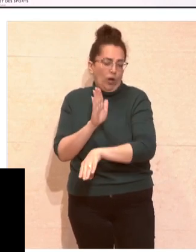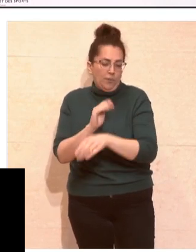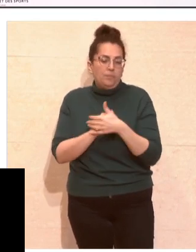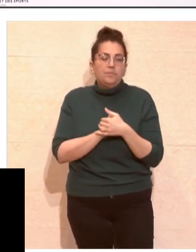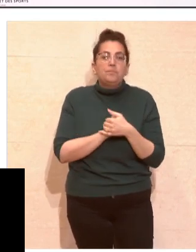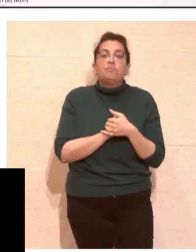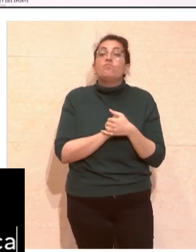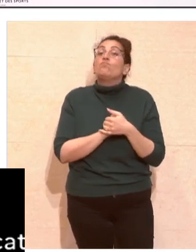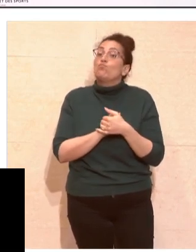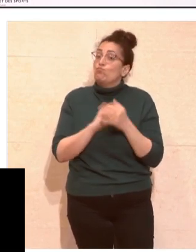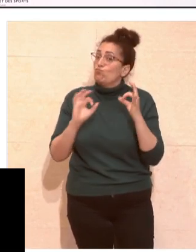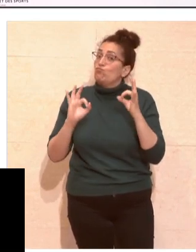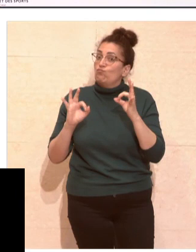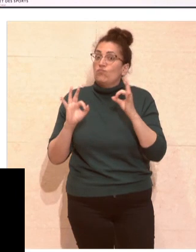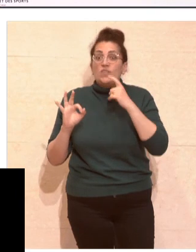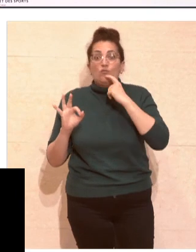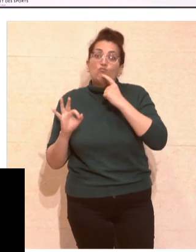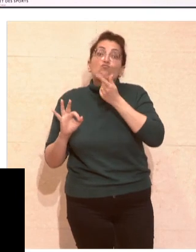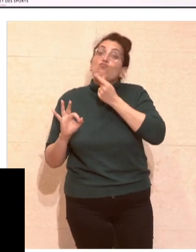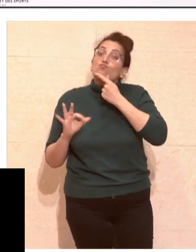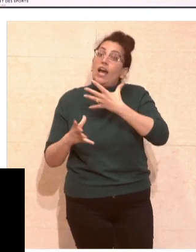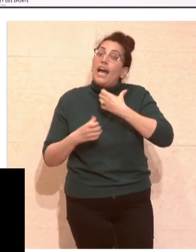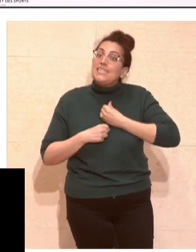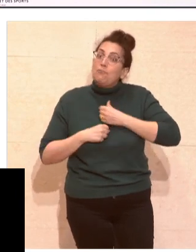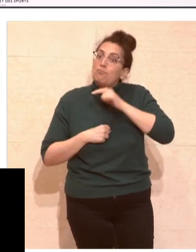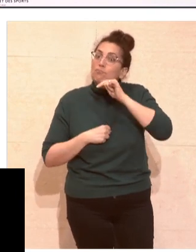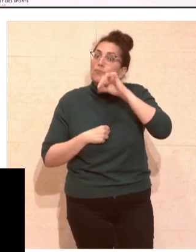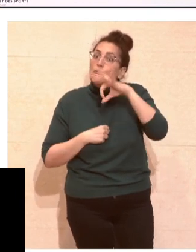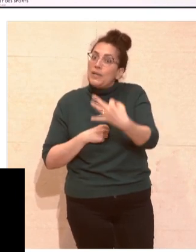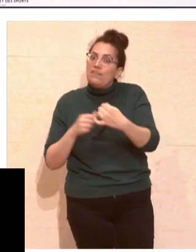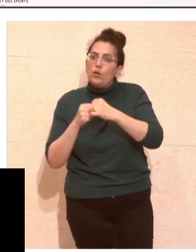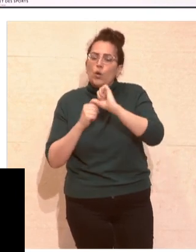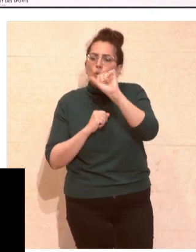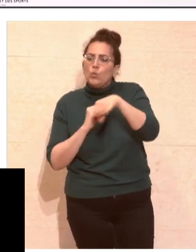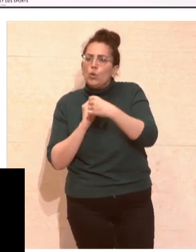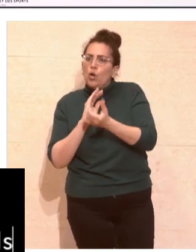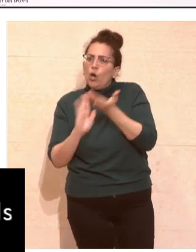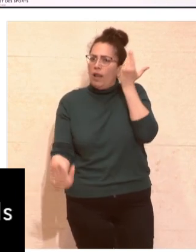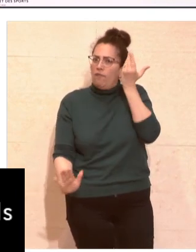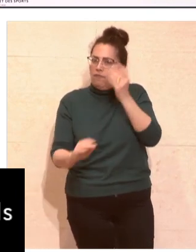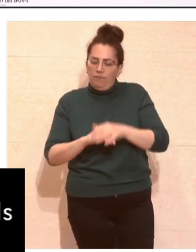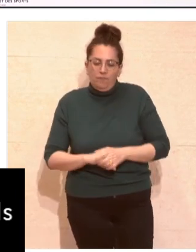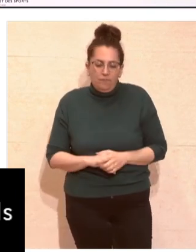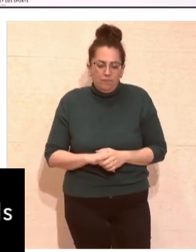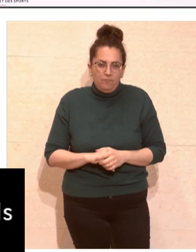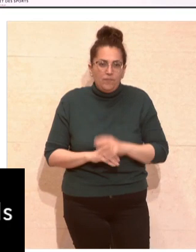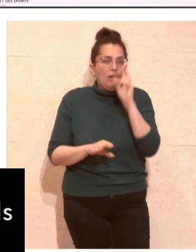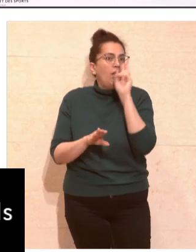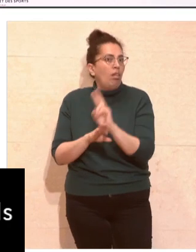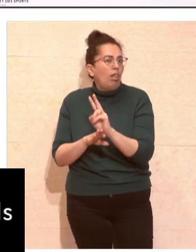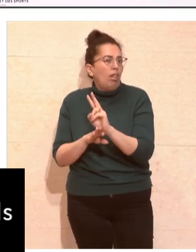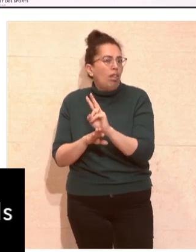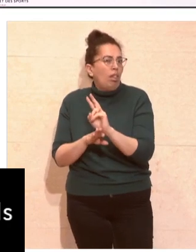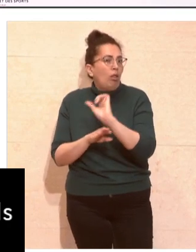le temps d'écran, donc ils ont joué le jeu, ils ont été sympas. Et ils ont diminué de 1 heure, de 61 minutes, le temps d'écran. Qu'est-ce